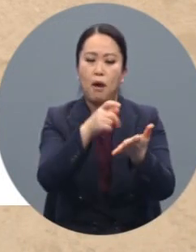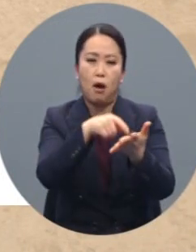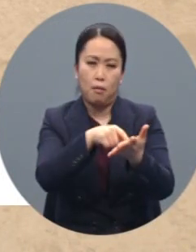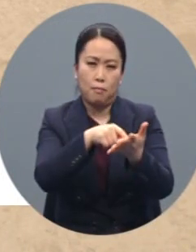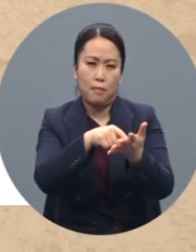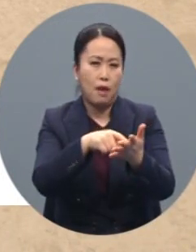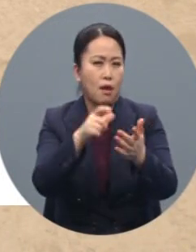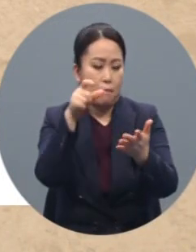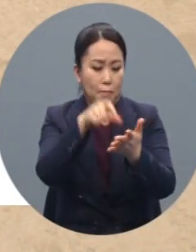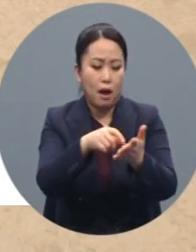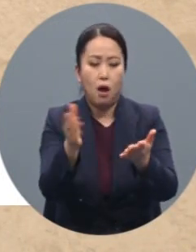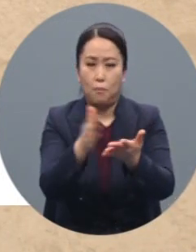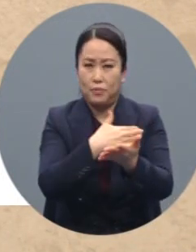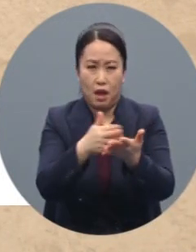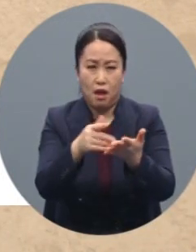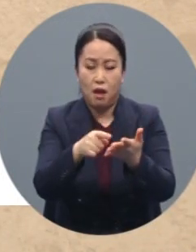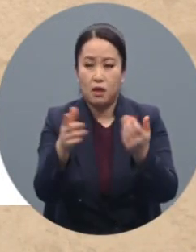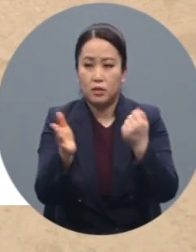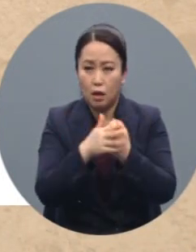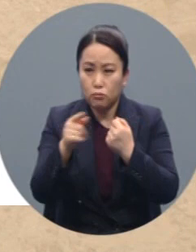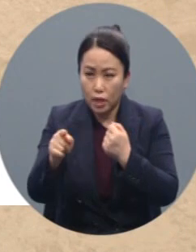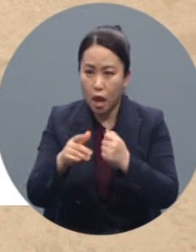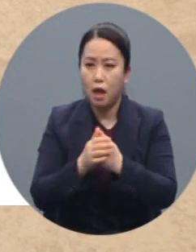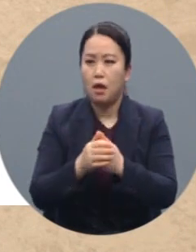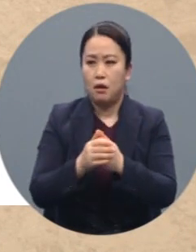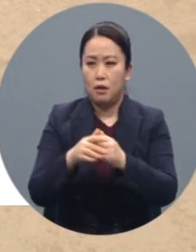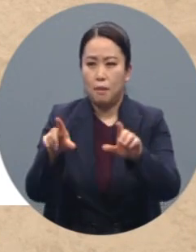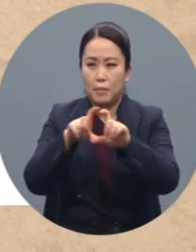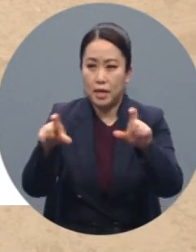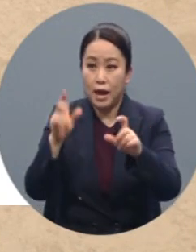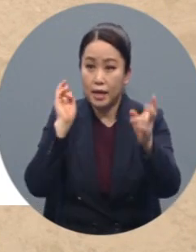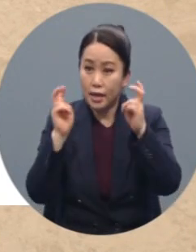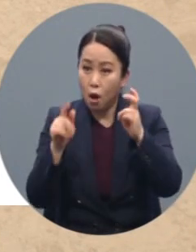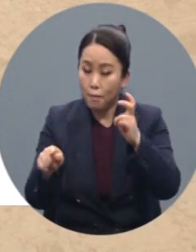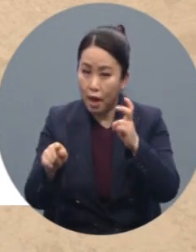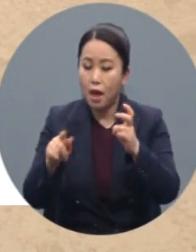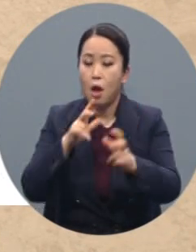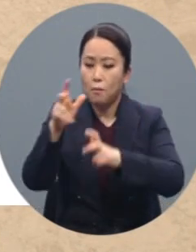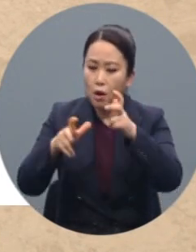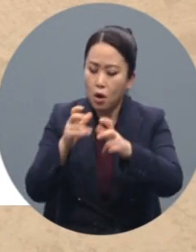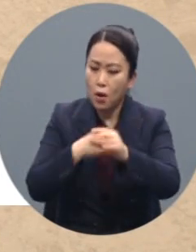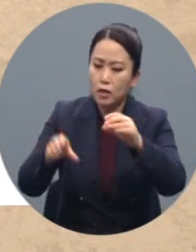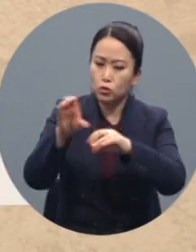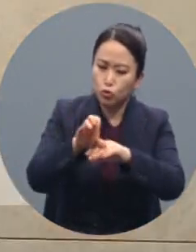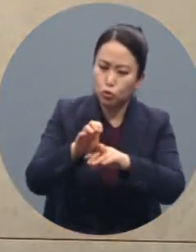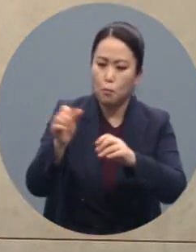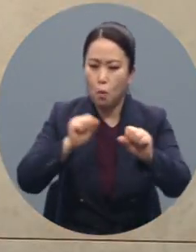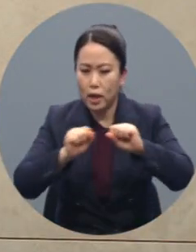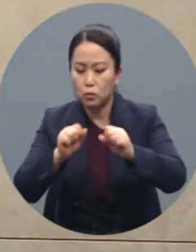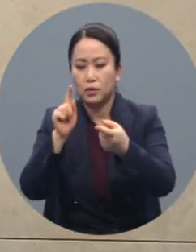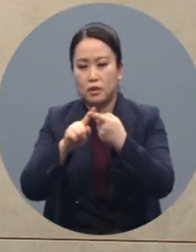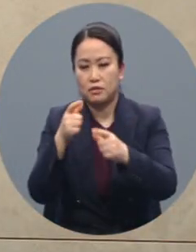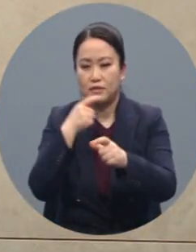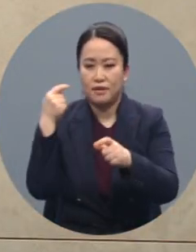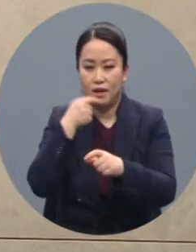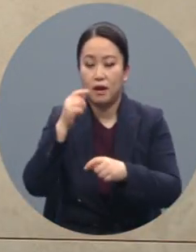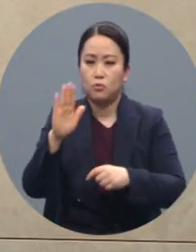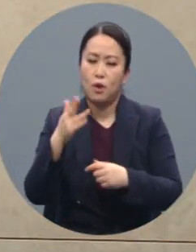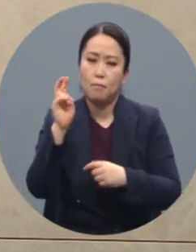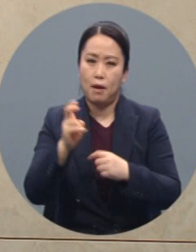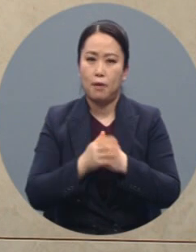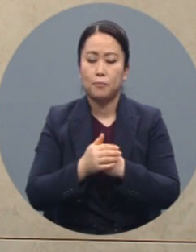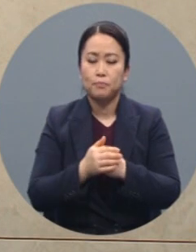민간 기업으로서의 비즈니스 확충과 시장 경쟁력은 훨씬 더 강화될 것으로 생각됩니다. 공공기관보다